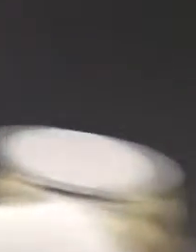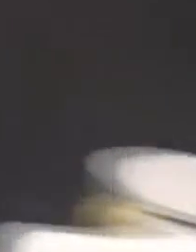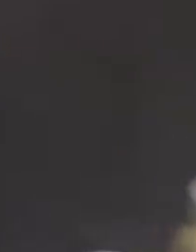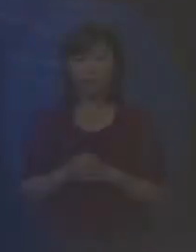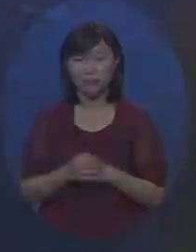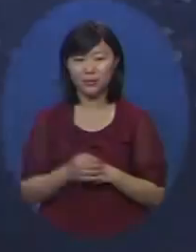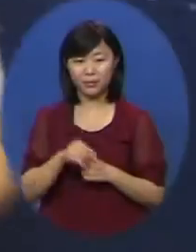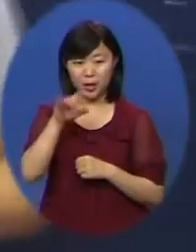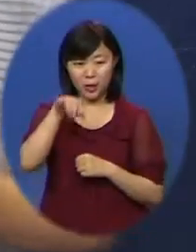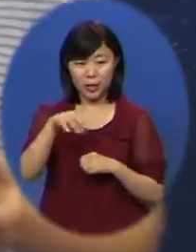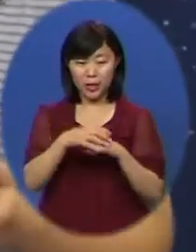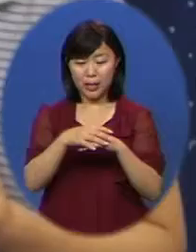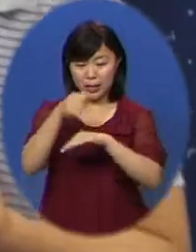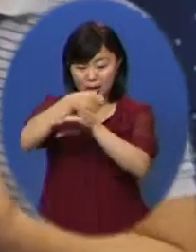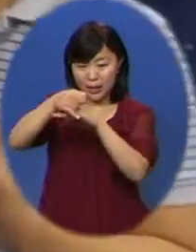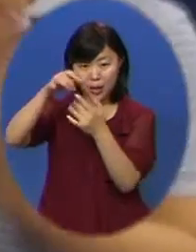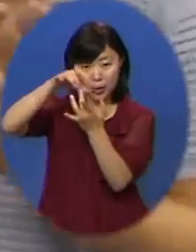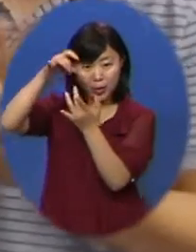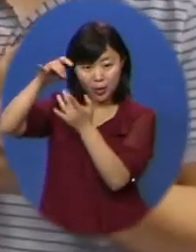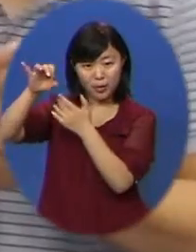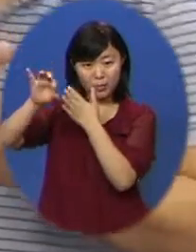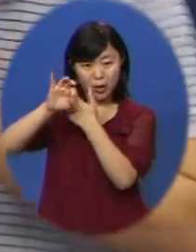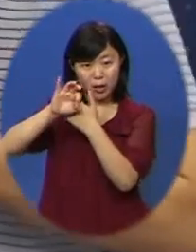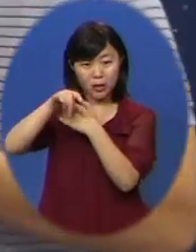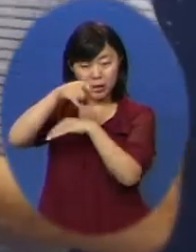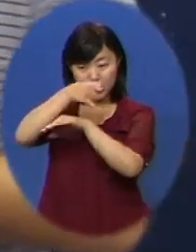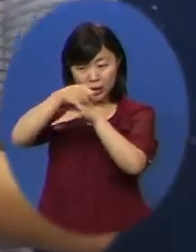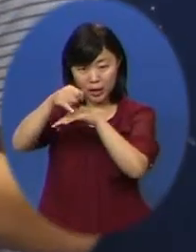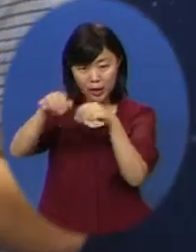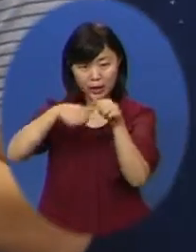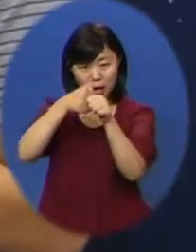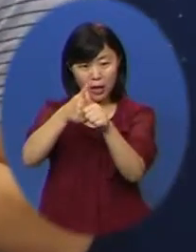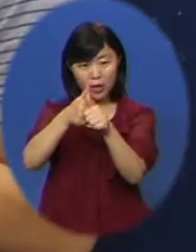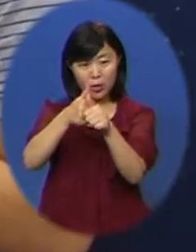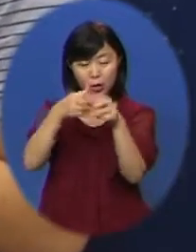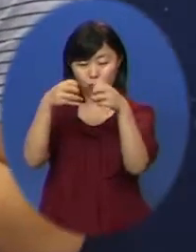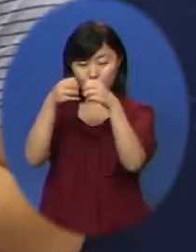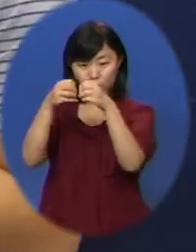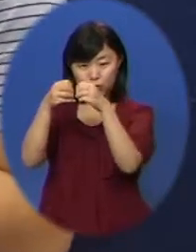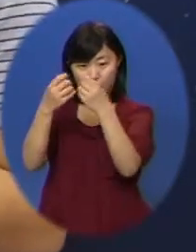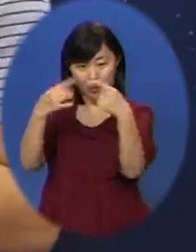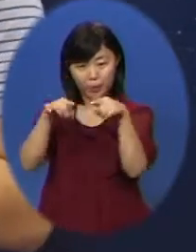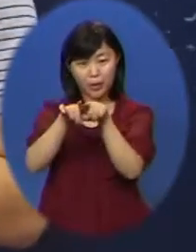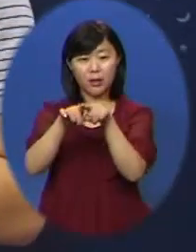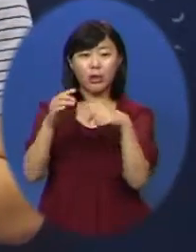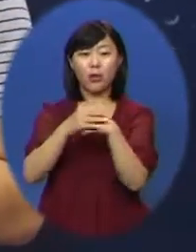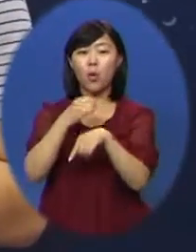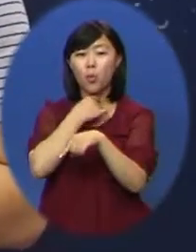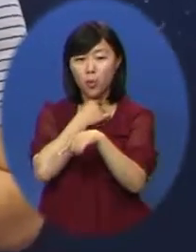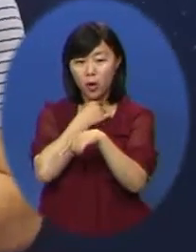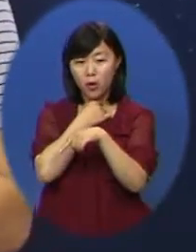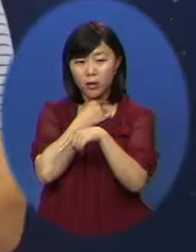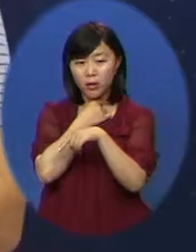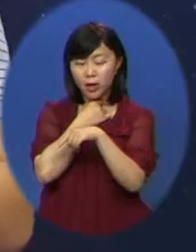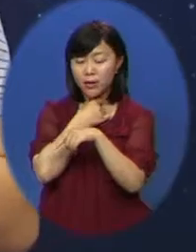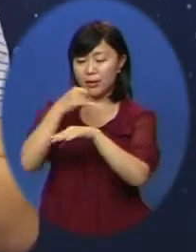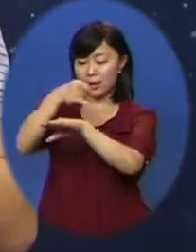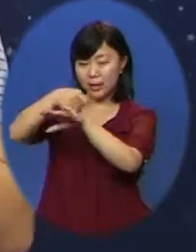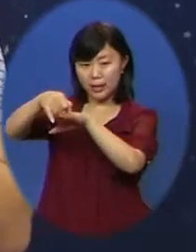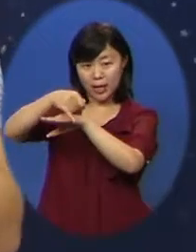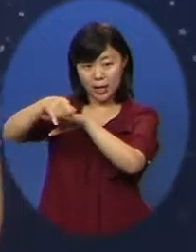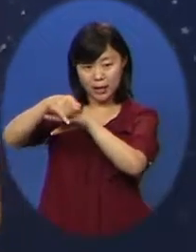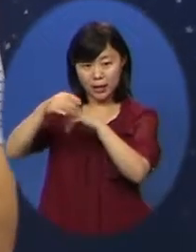여기는 그러면 디자인을 고르면 네. 그 디자인 맞춰서 막 문구도 넣어주시고 이제 소비자가 원하는 디자인을 저희한테